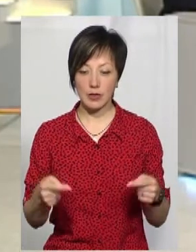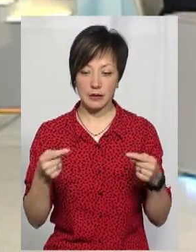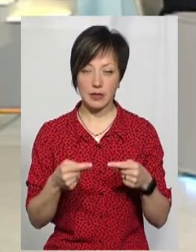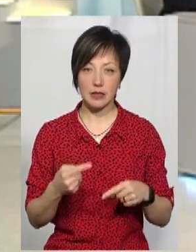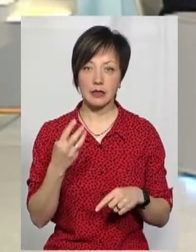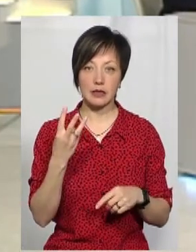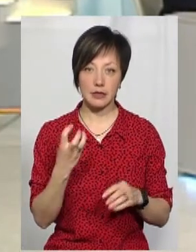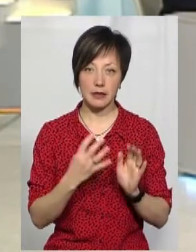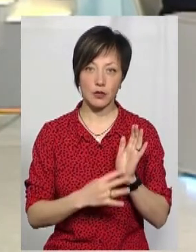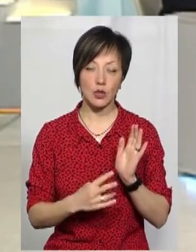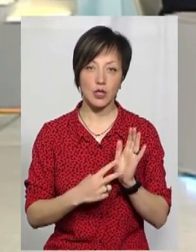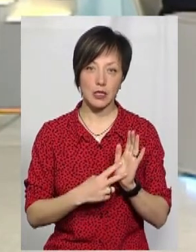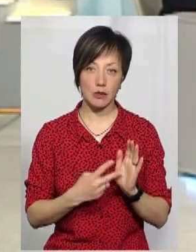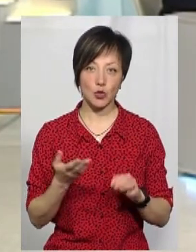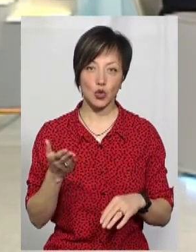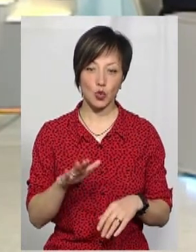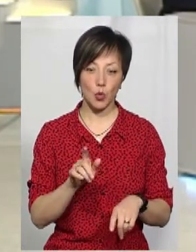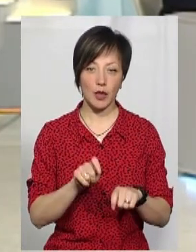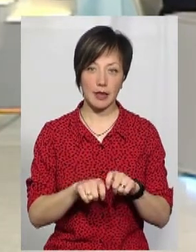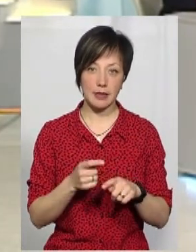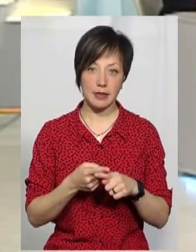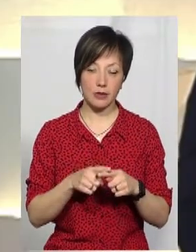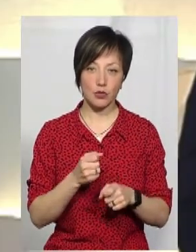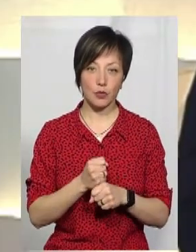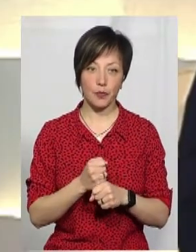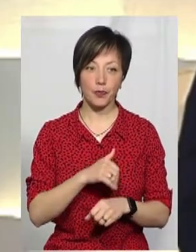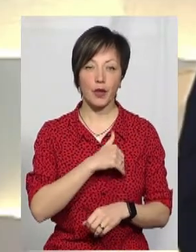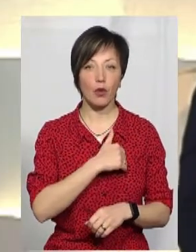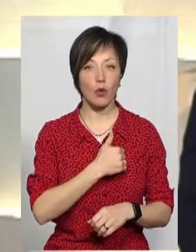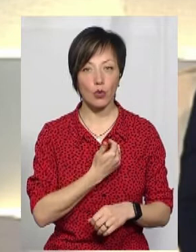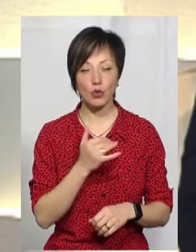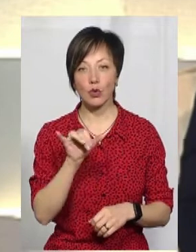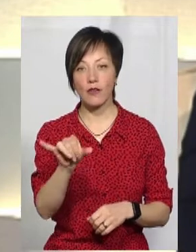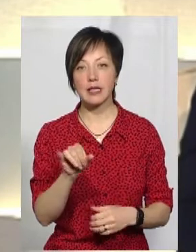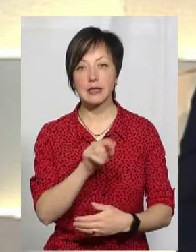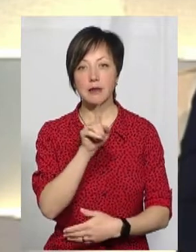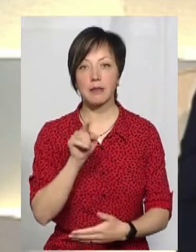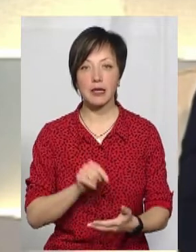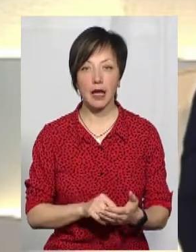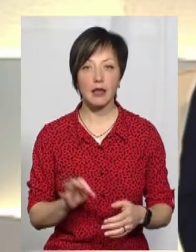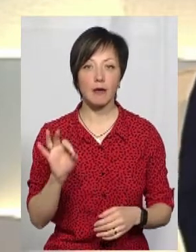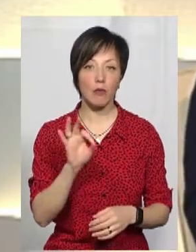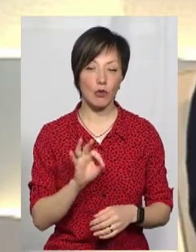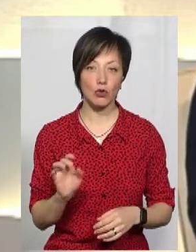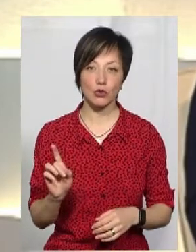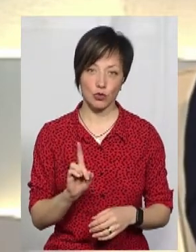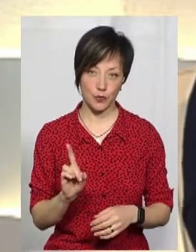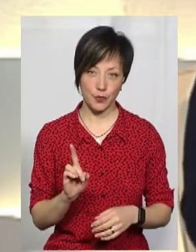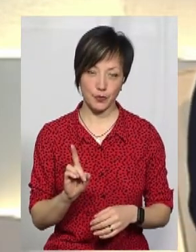Але 397 тестів було зроблено цим апаратом. Я хочу вас запитати от про що.